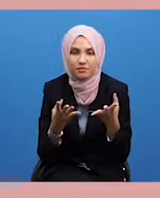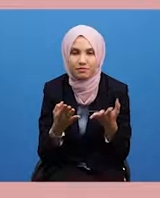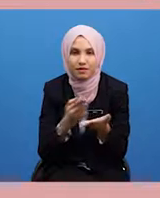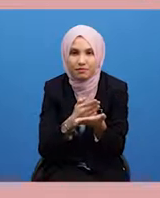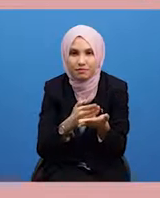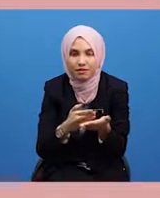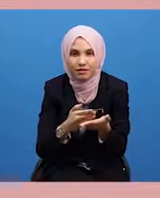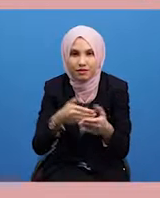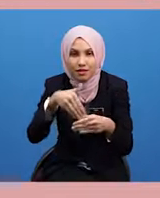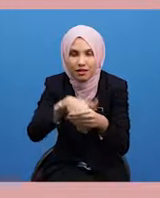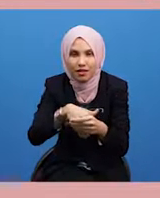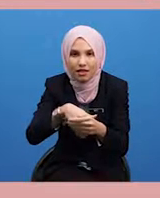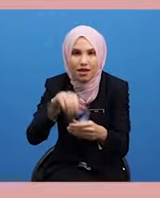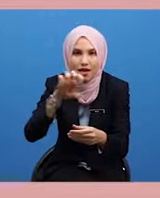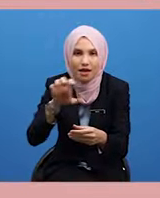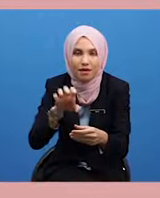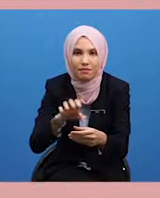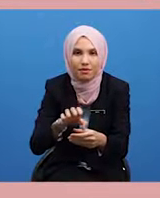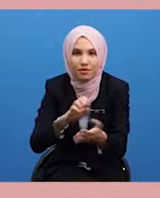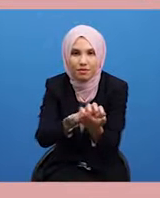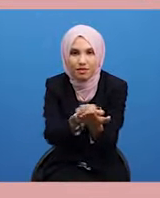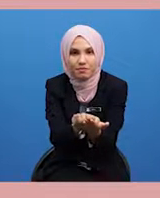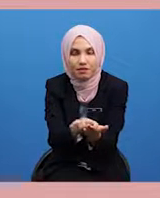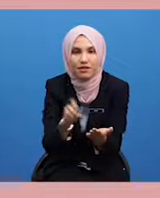dalam embrio biji benih dicotiledon.